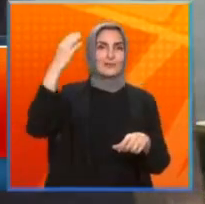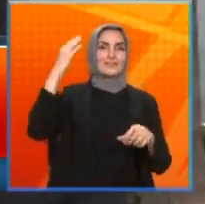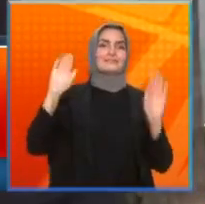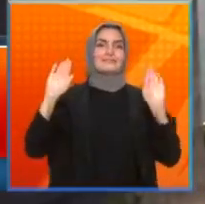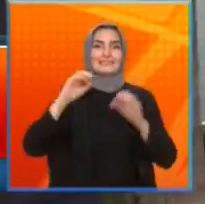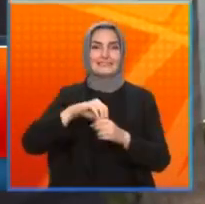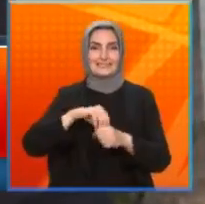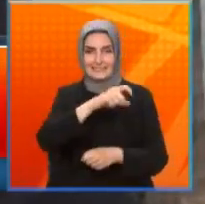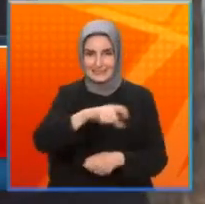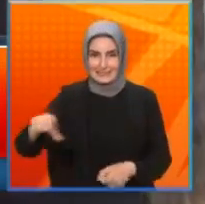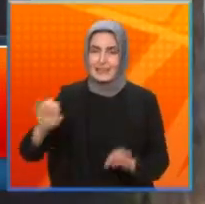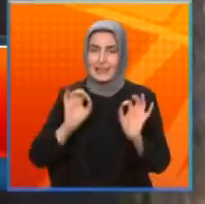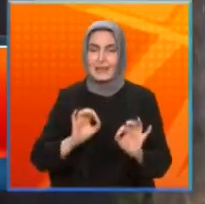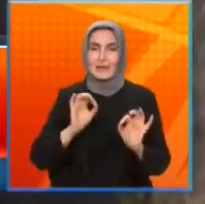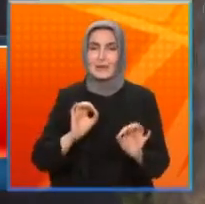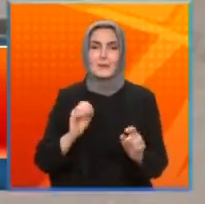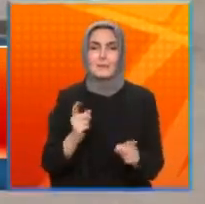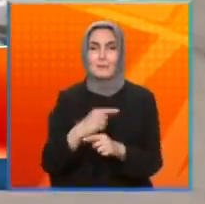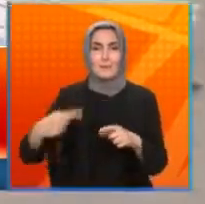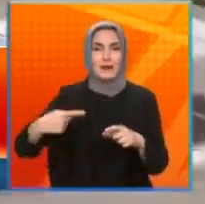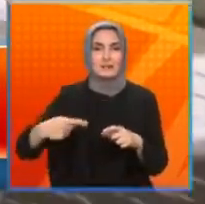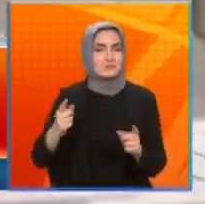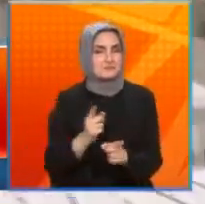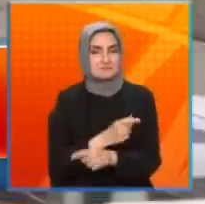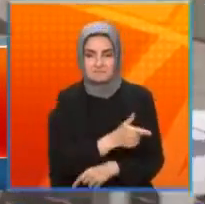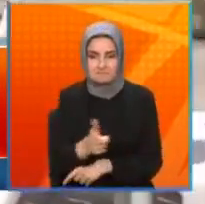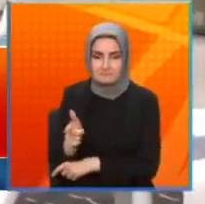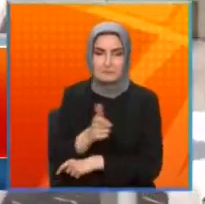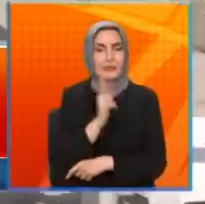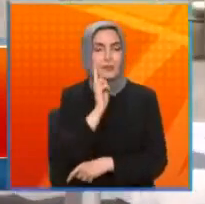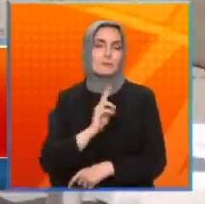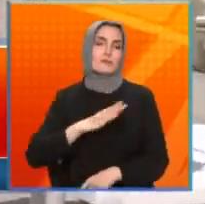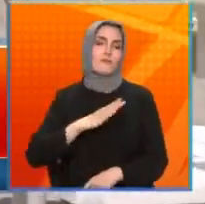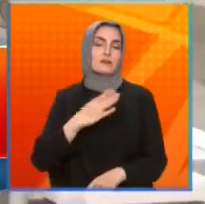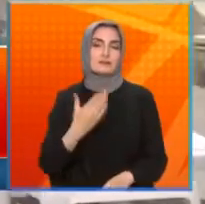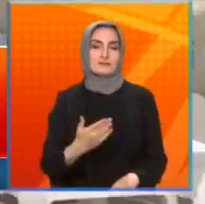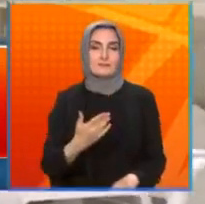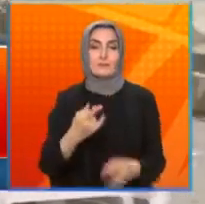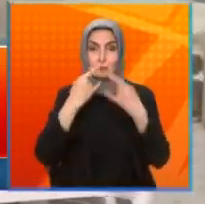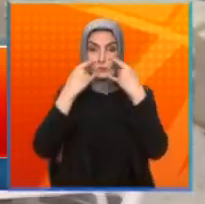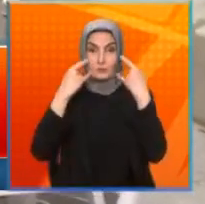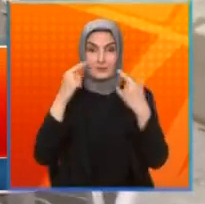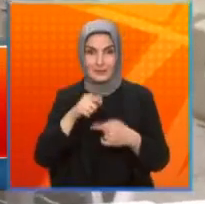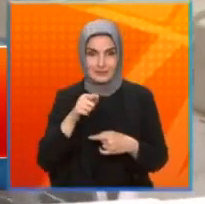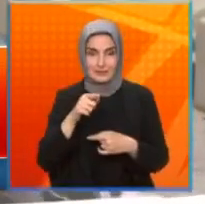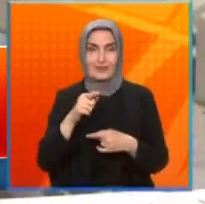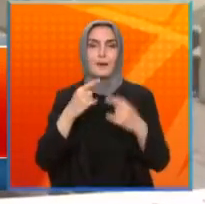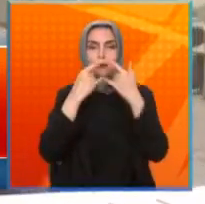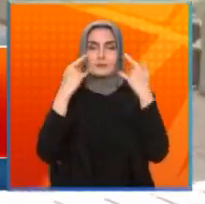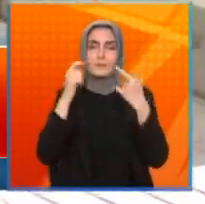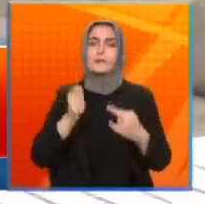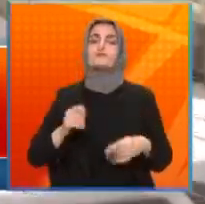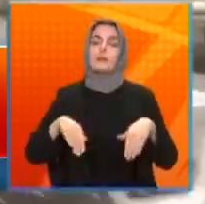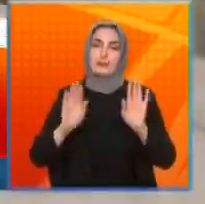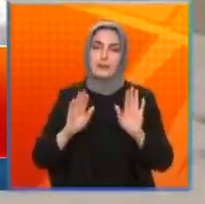makineleriyle, pulverizasyon makineleriyle temizliyoruz. Kumsalda maske takmak zorunlu değil. Sadece fiziksel mesafe önemli. İki